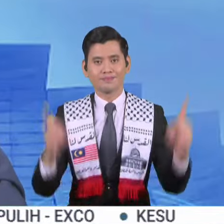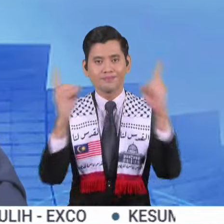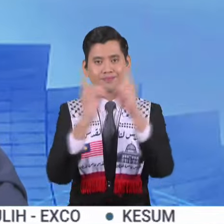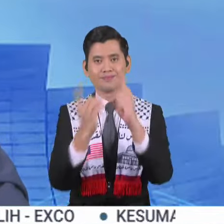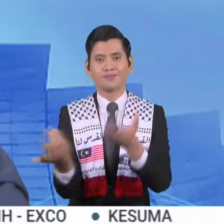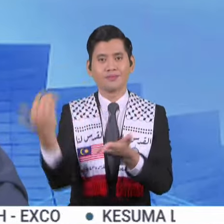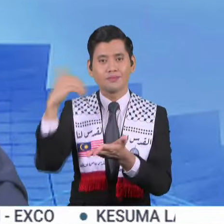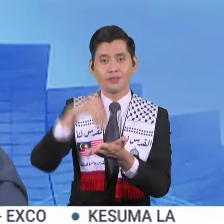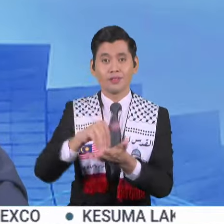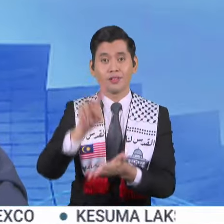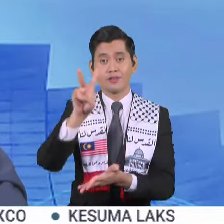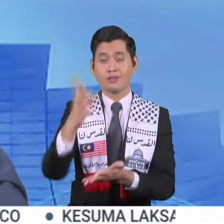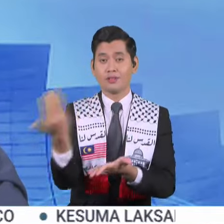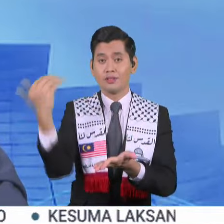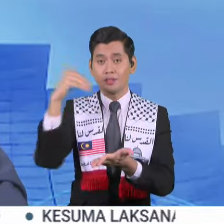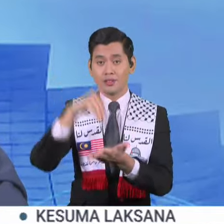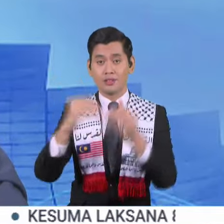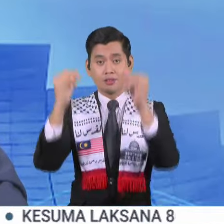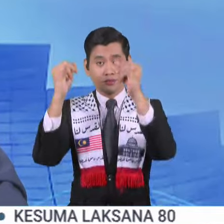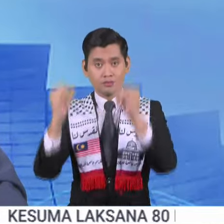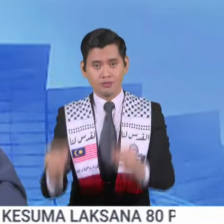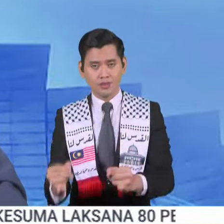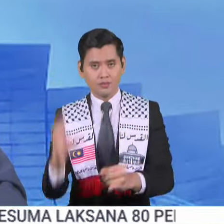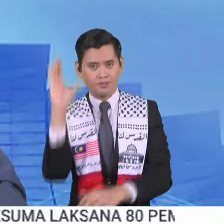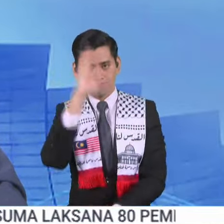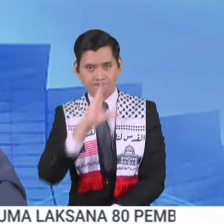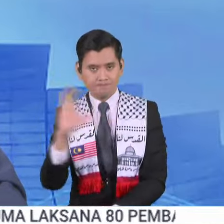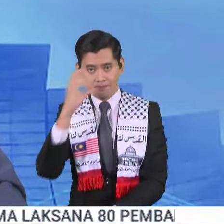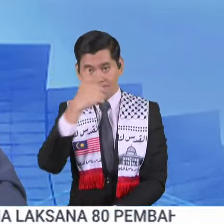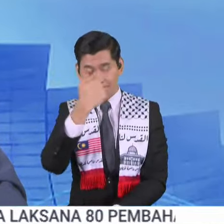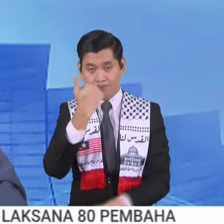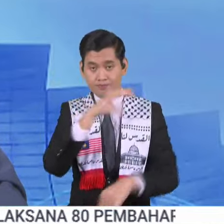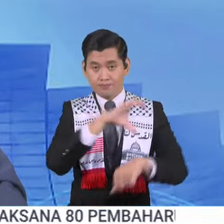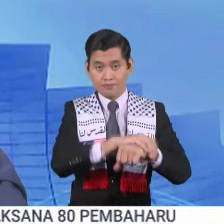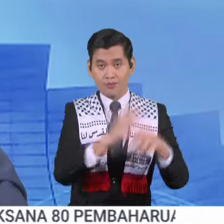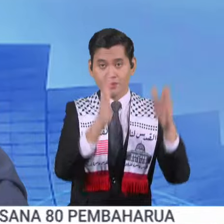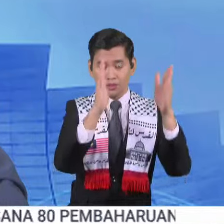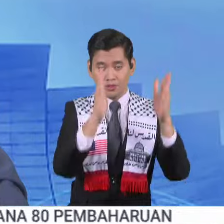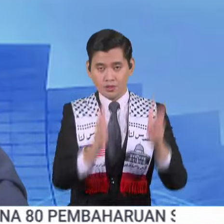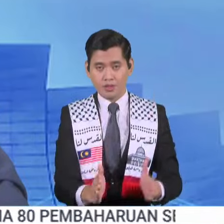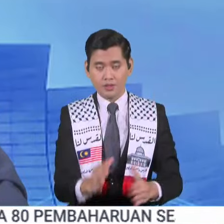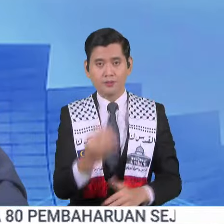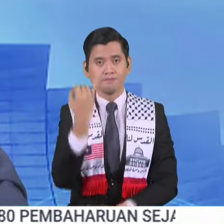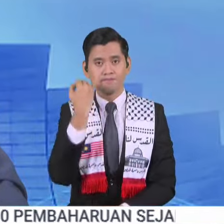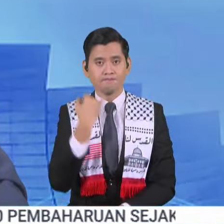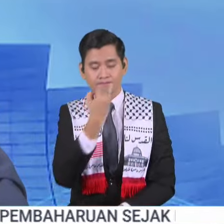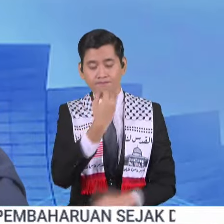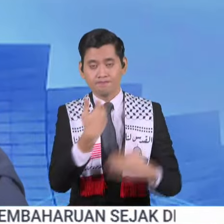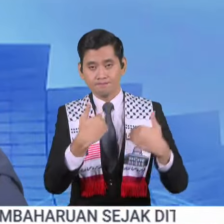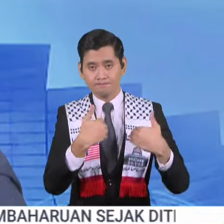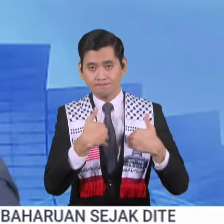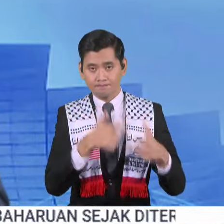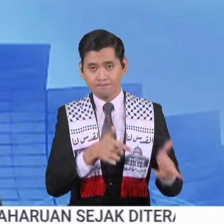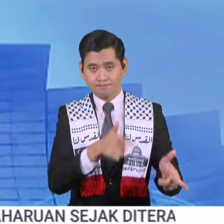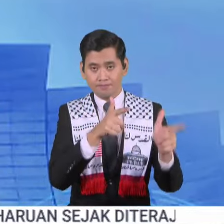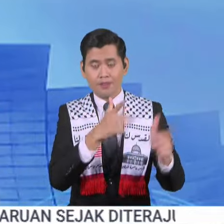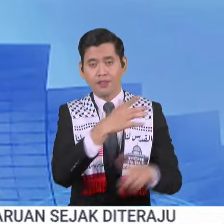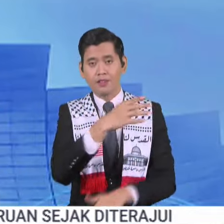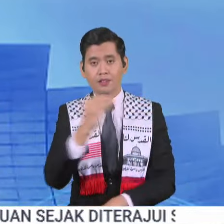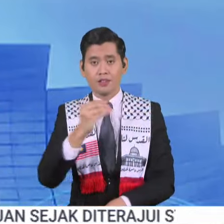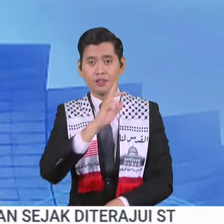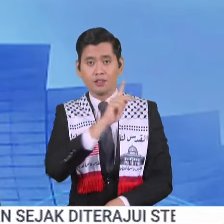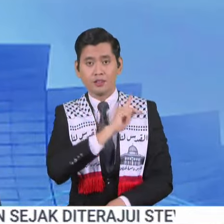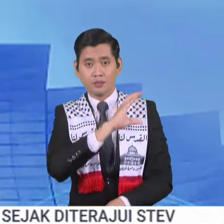Bertemu kembali. Dua lagi individu diburu berhubung penahanan lelaki bersenjata warga Israel. Ketua Polis Negara Tan Sri Razaluddin